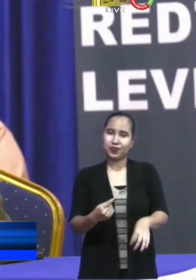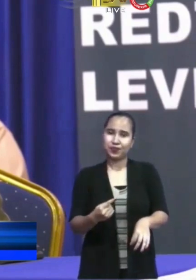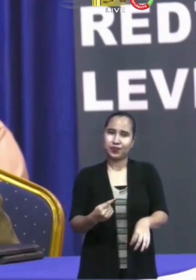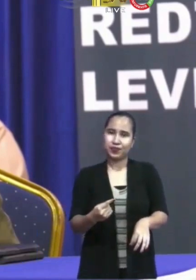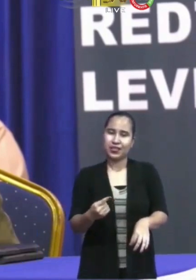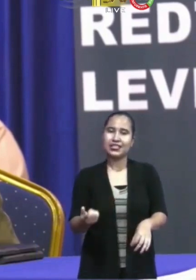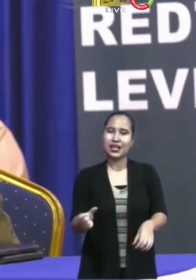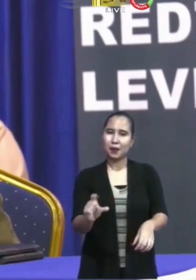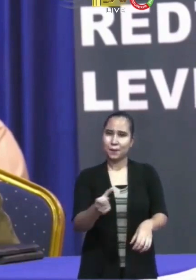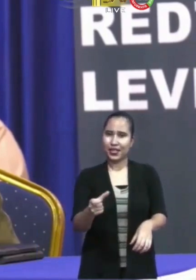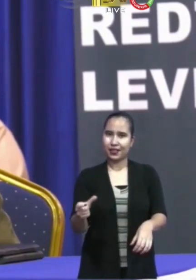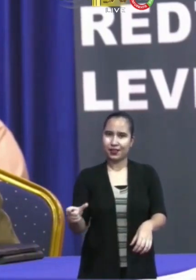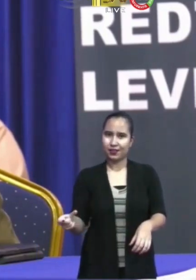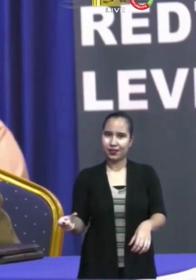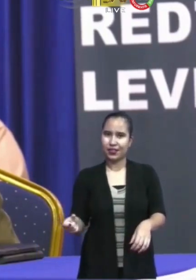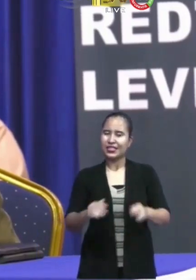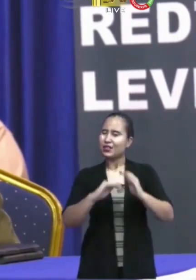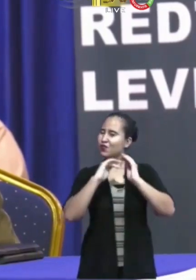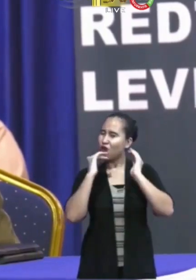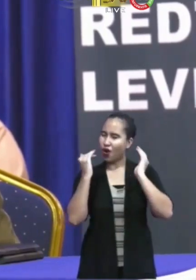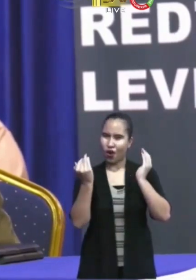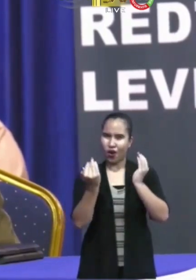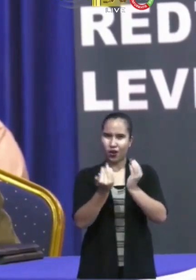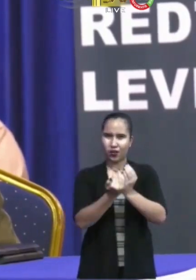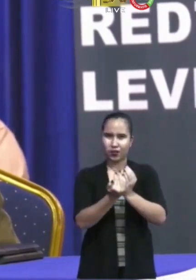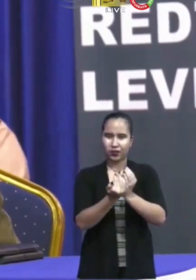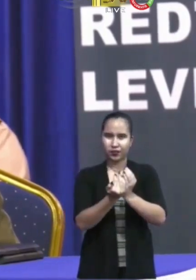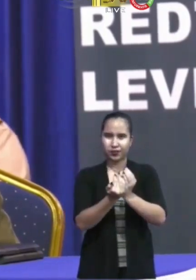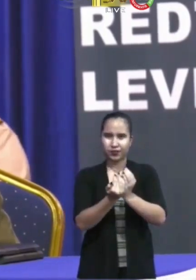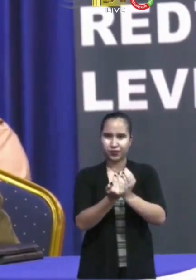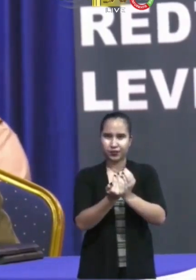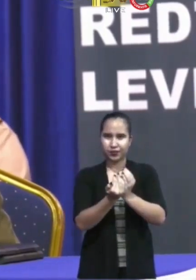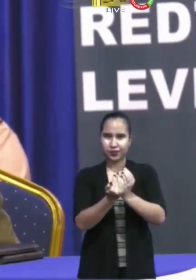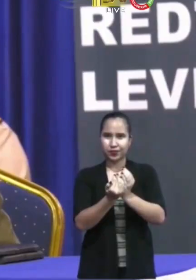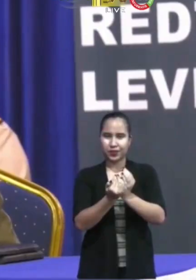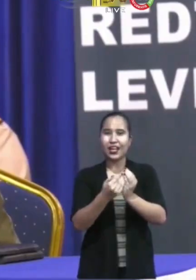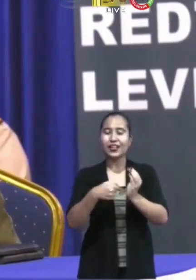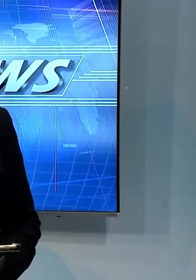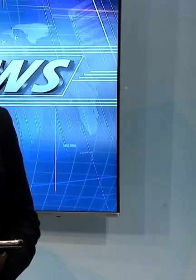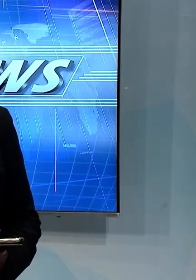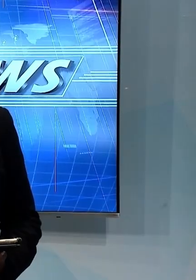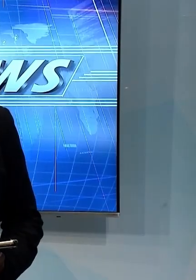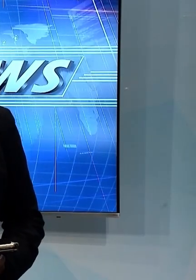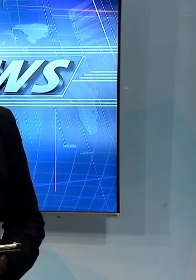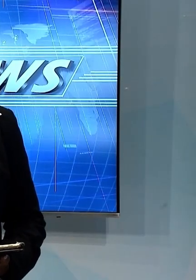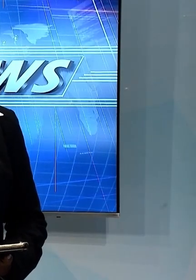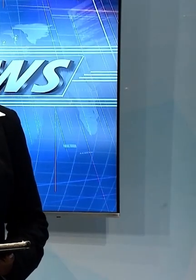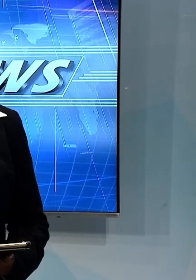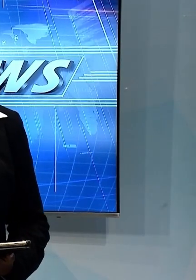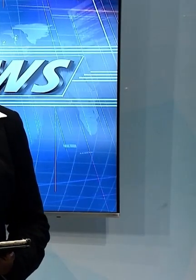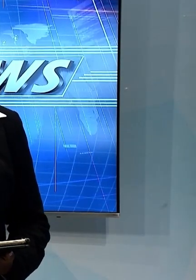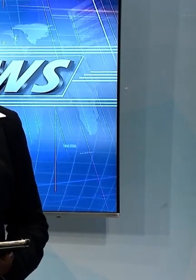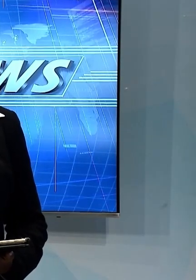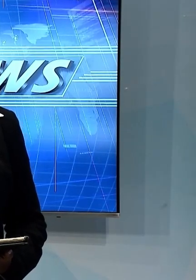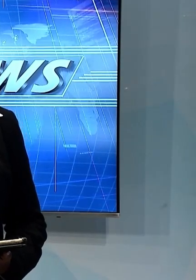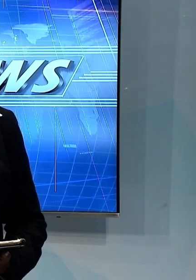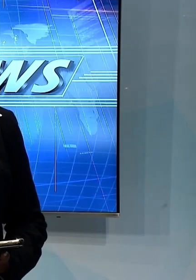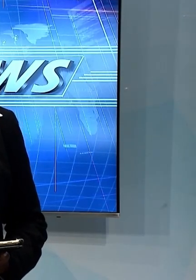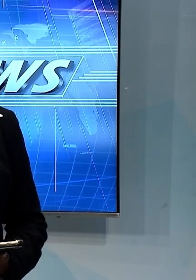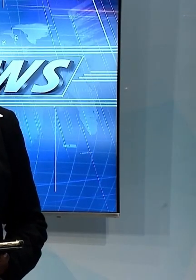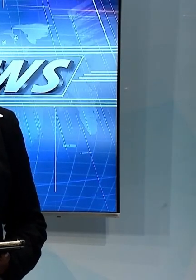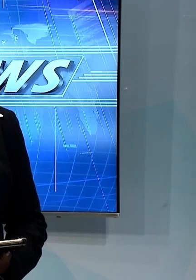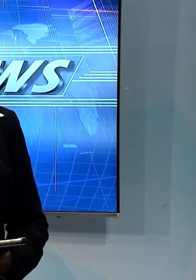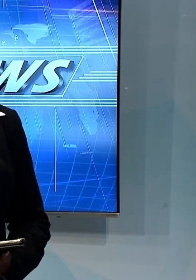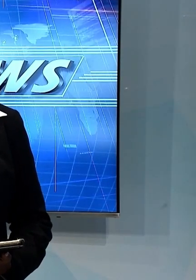zijn, dus de middelen die volledig gaan richting de volle gezondheid. Hoofdraad gaf een uiteenzetting